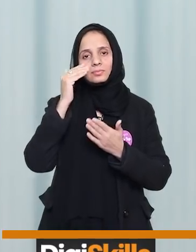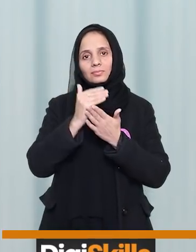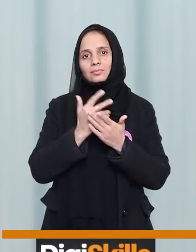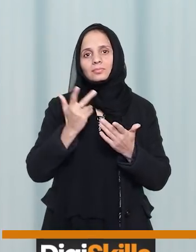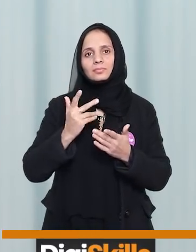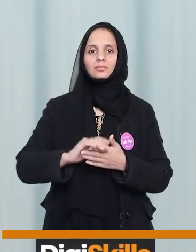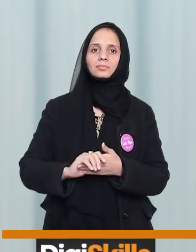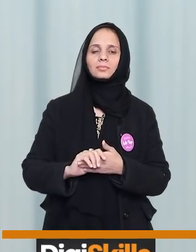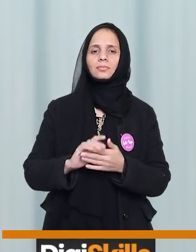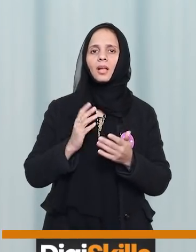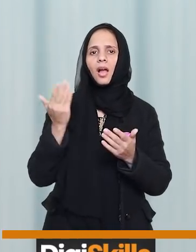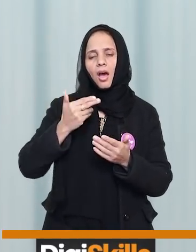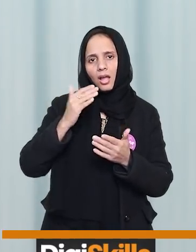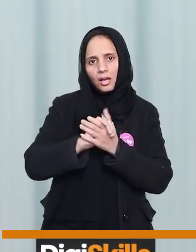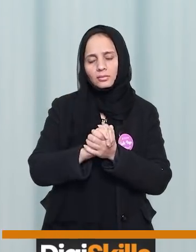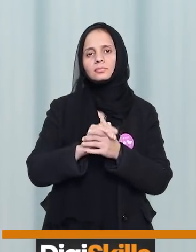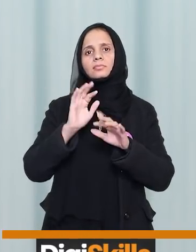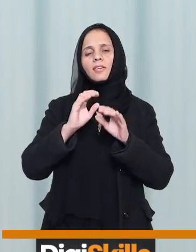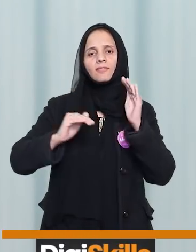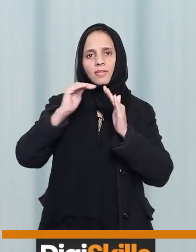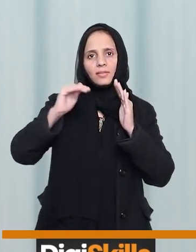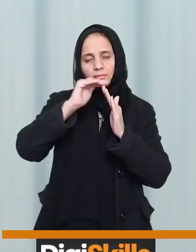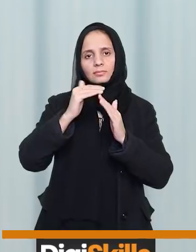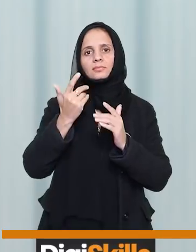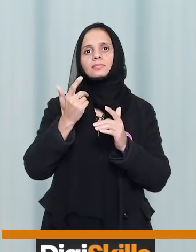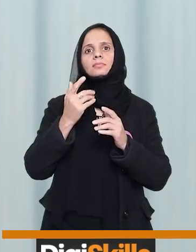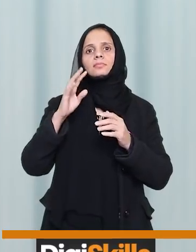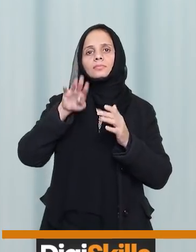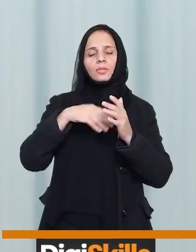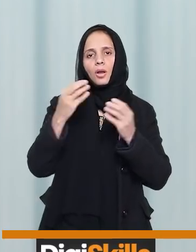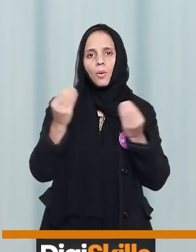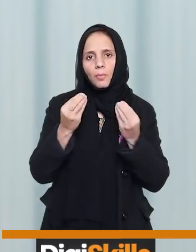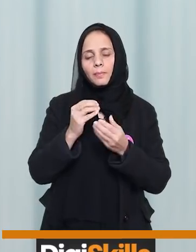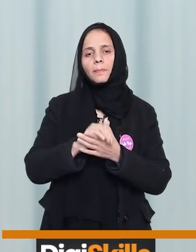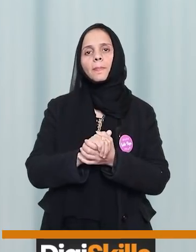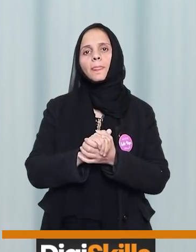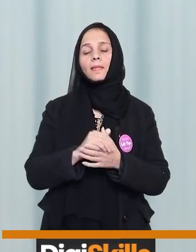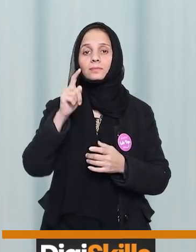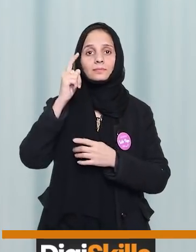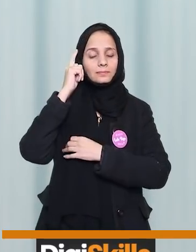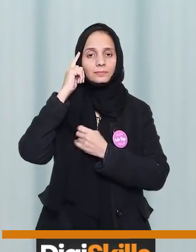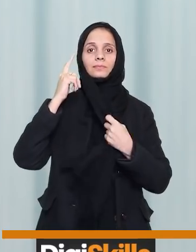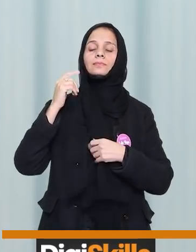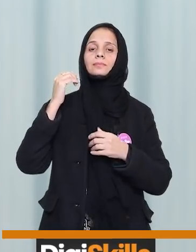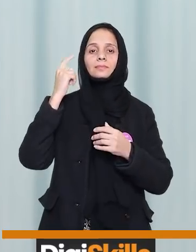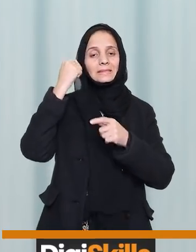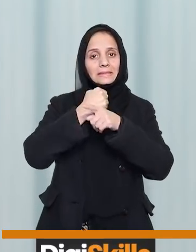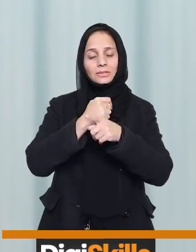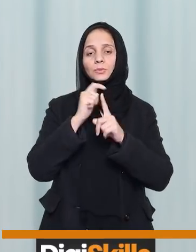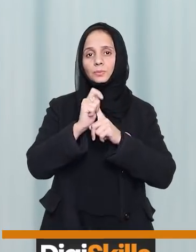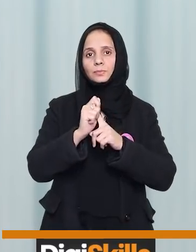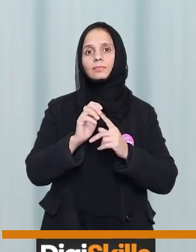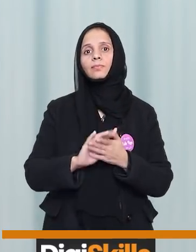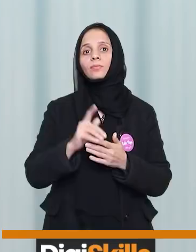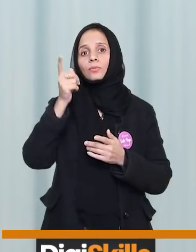وہ ہینڈز آن سکل ہو، چاہے وہ بزنس ڈیولپمنٹ ایز اے سافٹ سکل ہو. لیکن یہ بات بھی جاننا ضروری